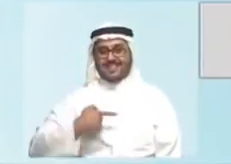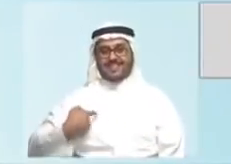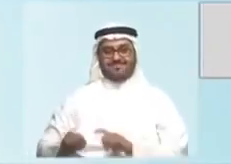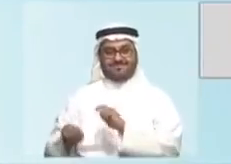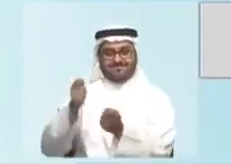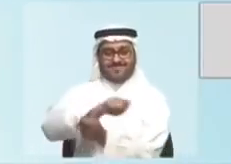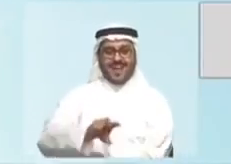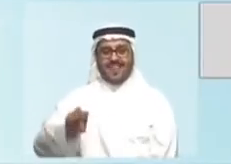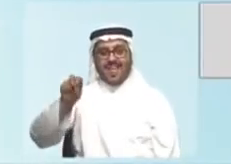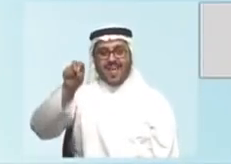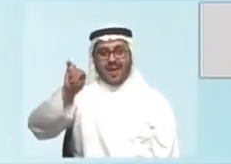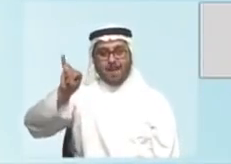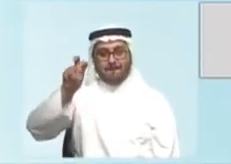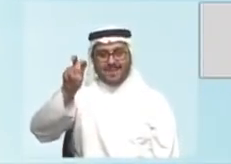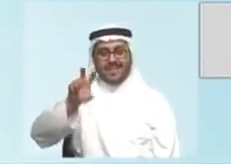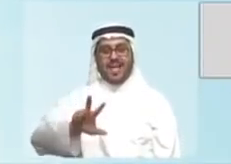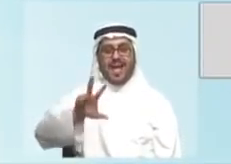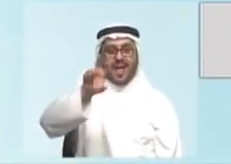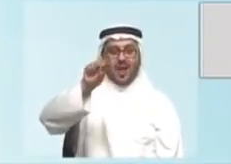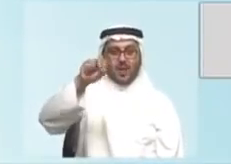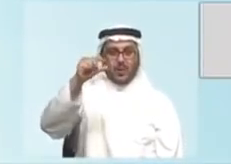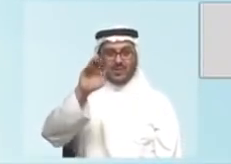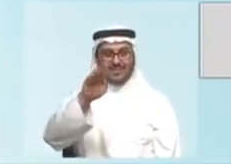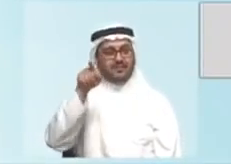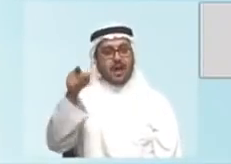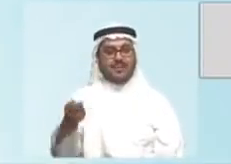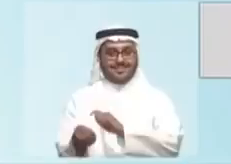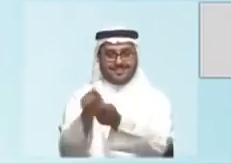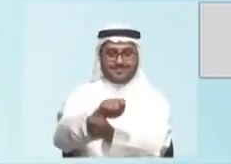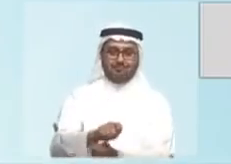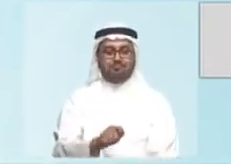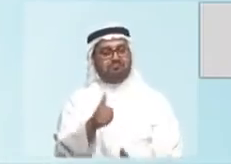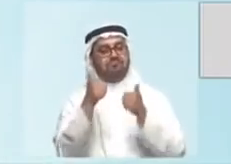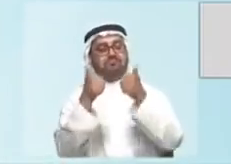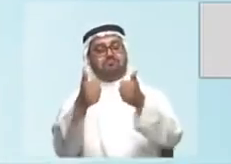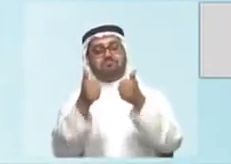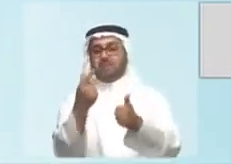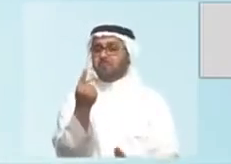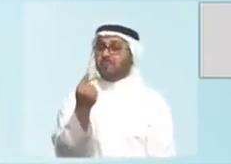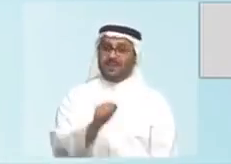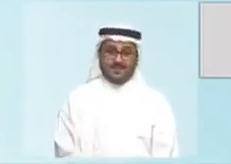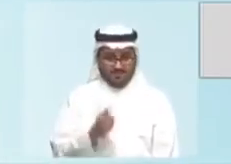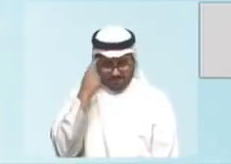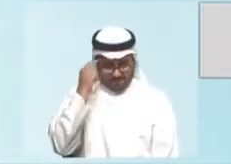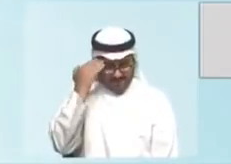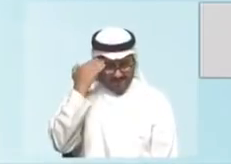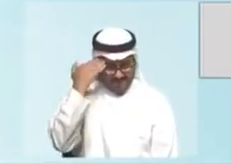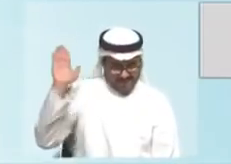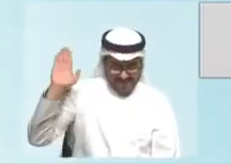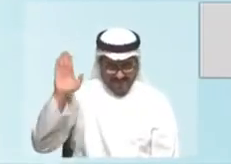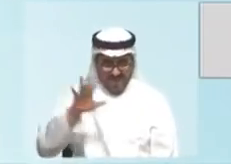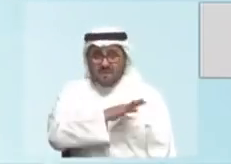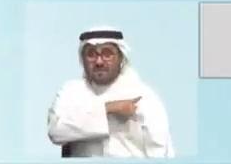هذه القمة قالت لمن يحاولون أن يسلبوا منا